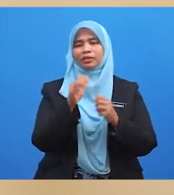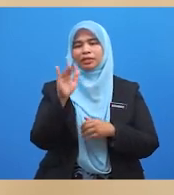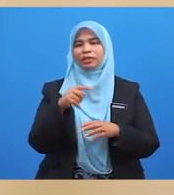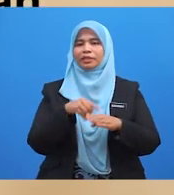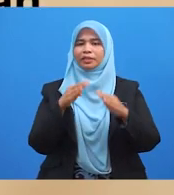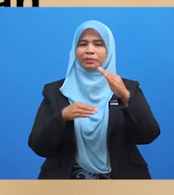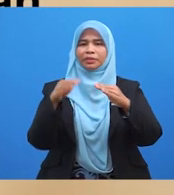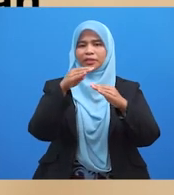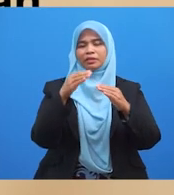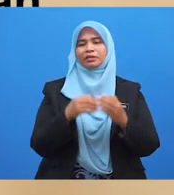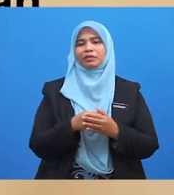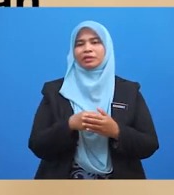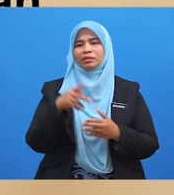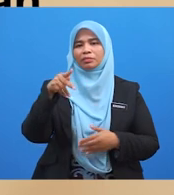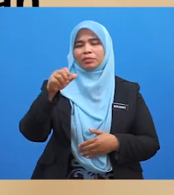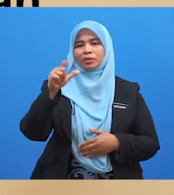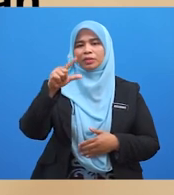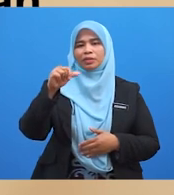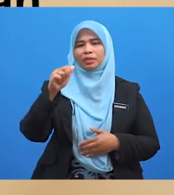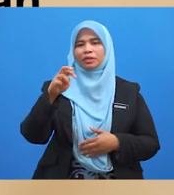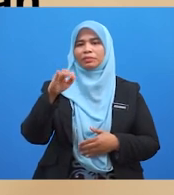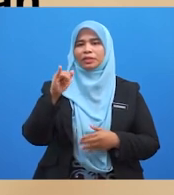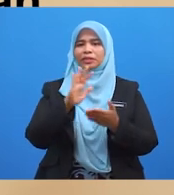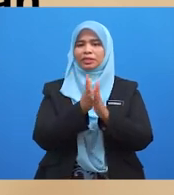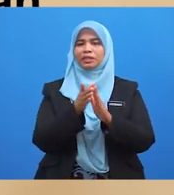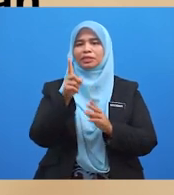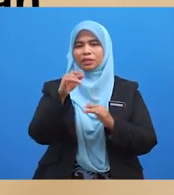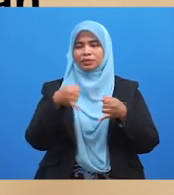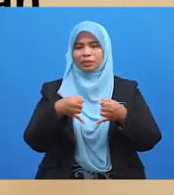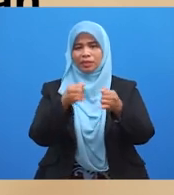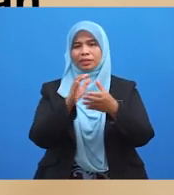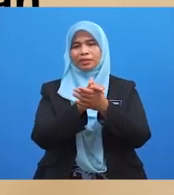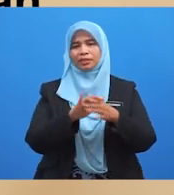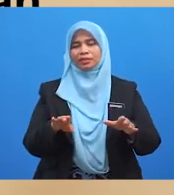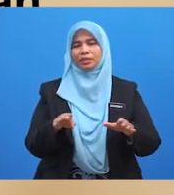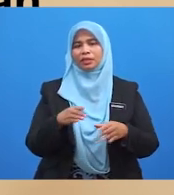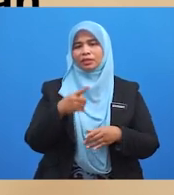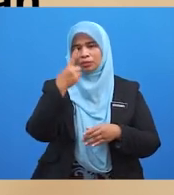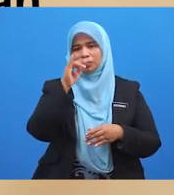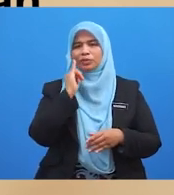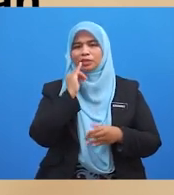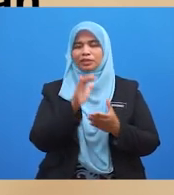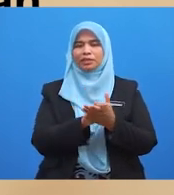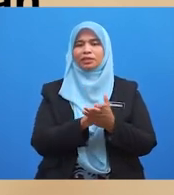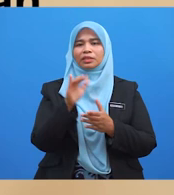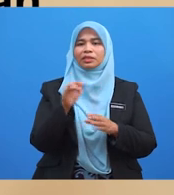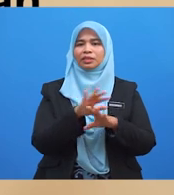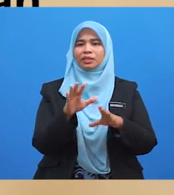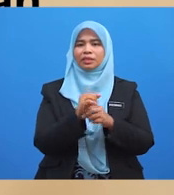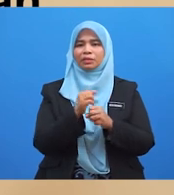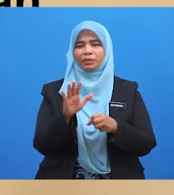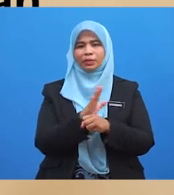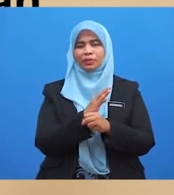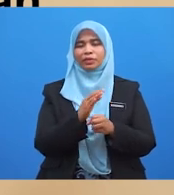itu? Poligami menjadi satu jalan penyelesaian bagi isteri yang tidak dapat memenuhi keinginan